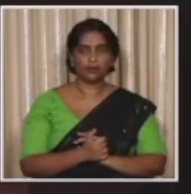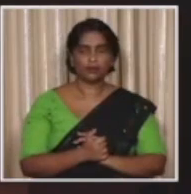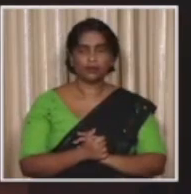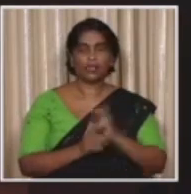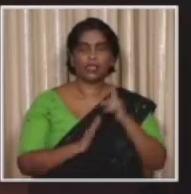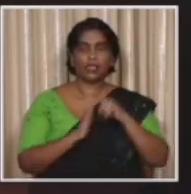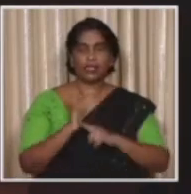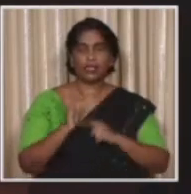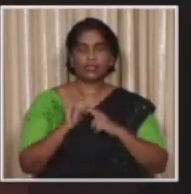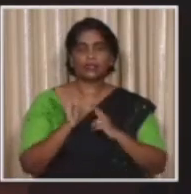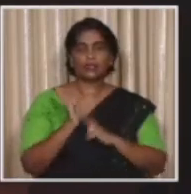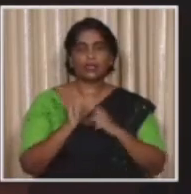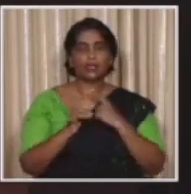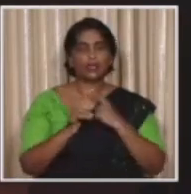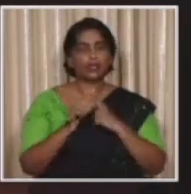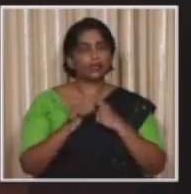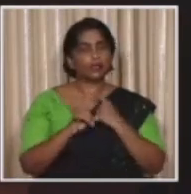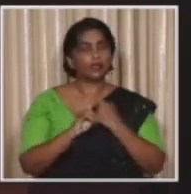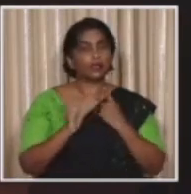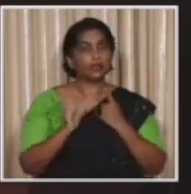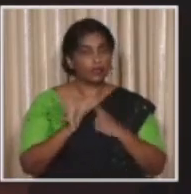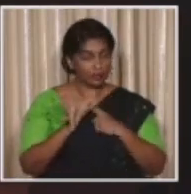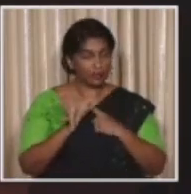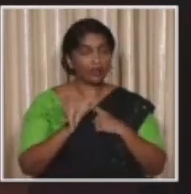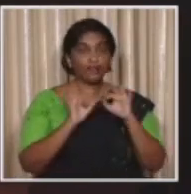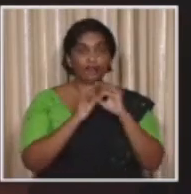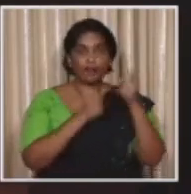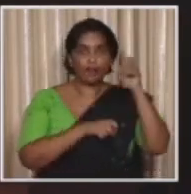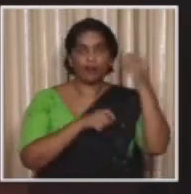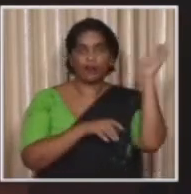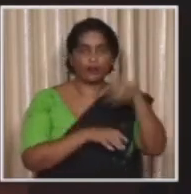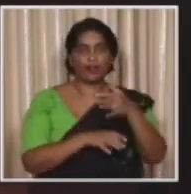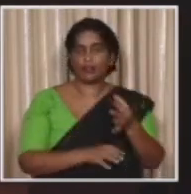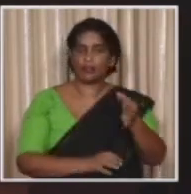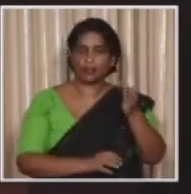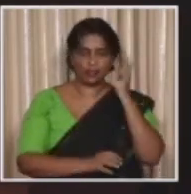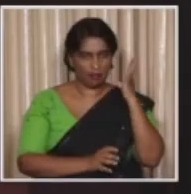ජනක රත්නායකට සහ ඒ පවුලේ සමාජිකින්ට එන්න තහනම්.